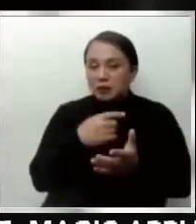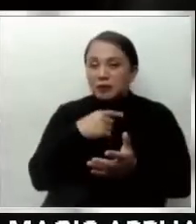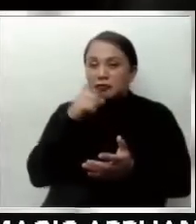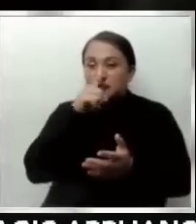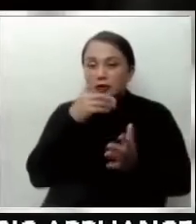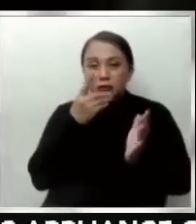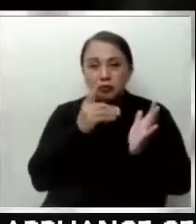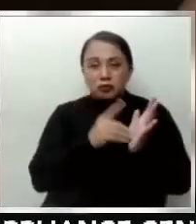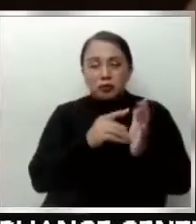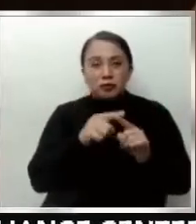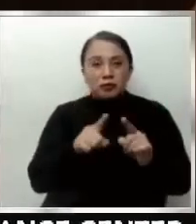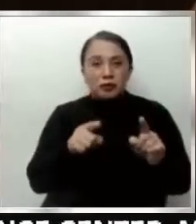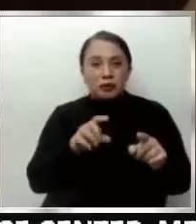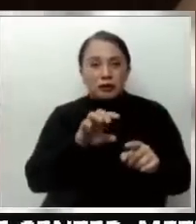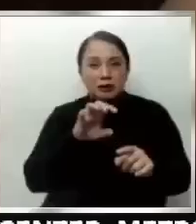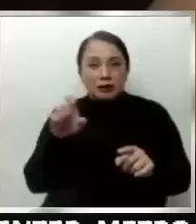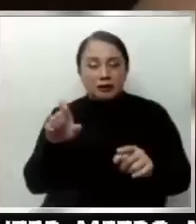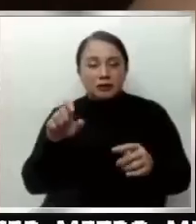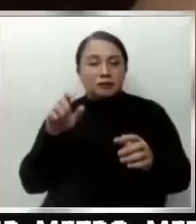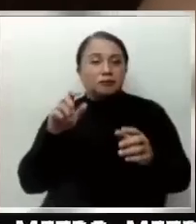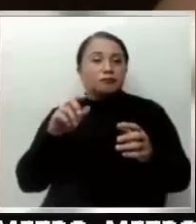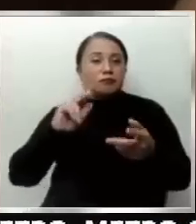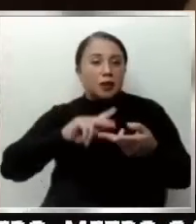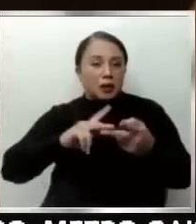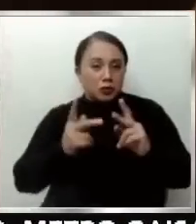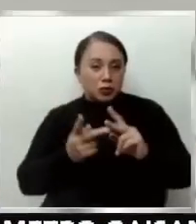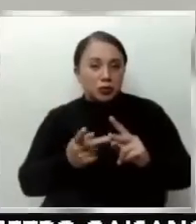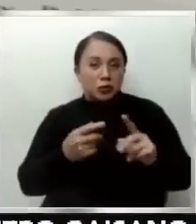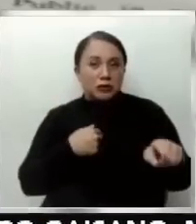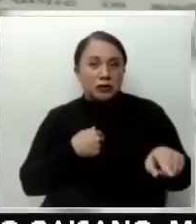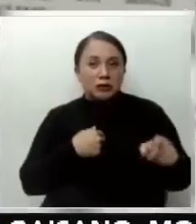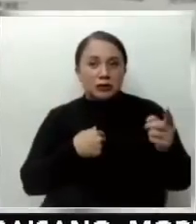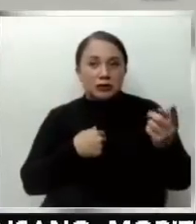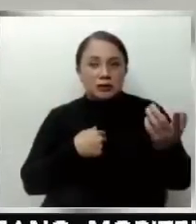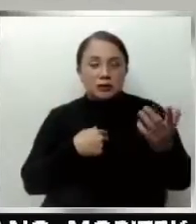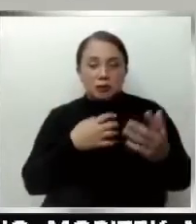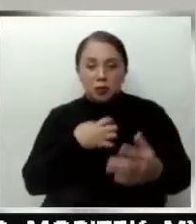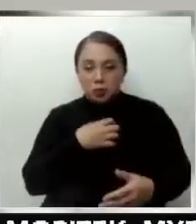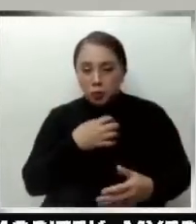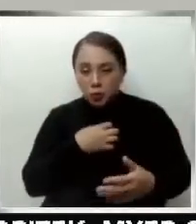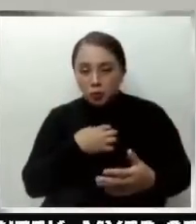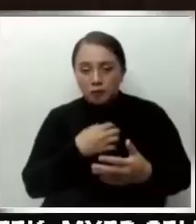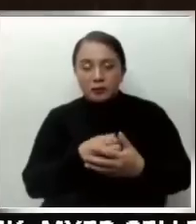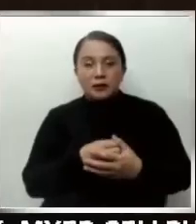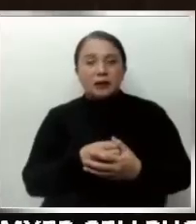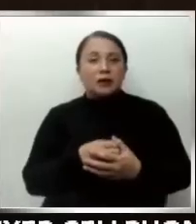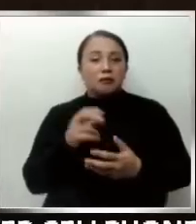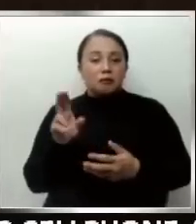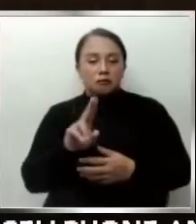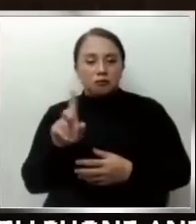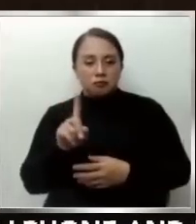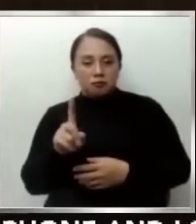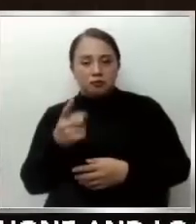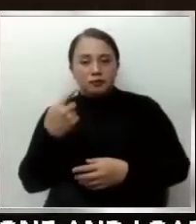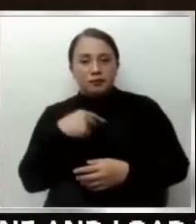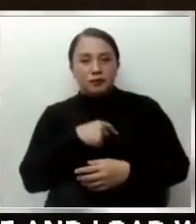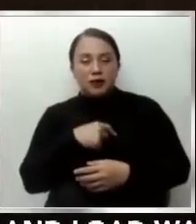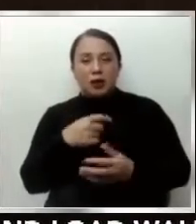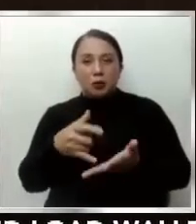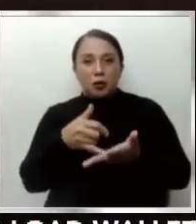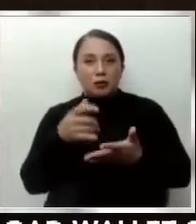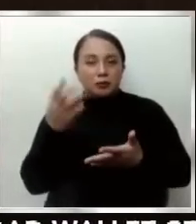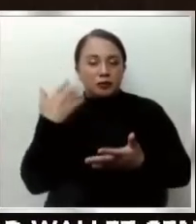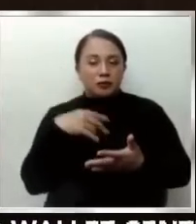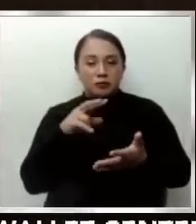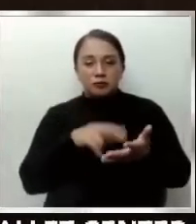isang nang tumay ngayon bilang is M ang ginagamit nila yung award saakin 2012 napakatagal